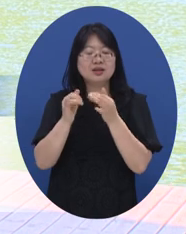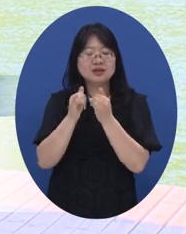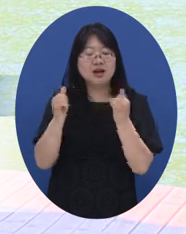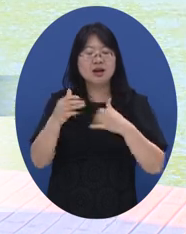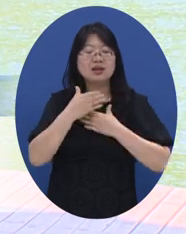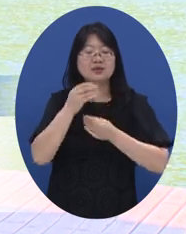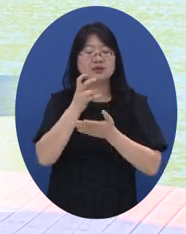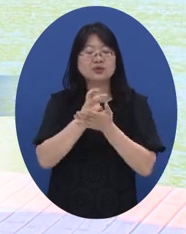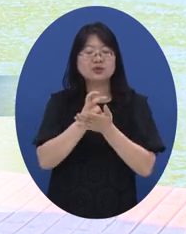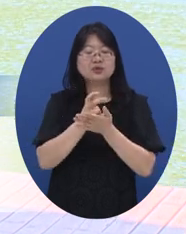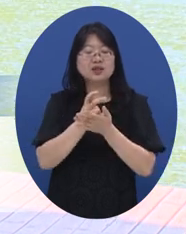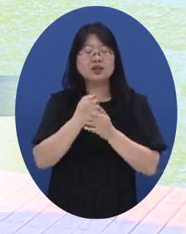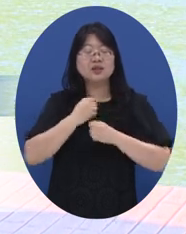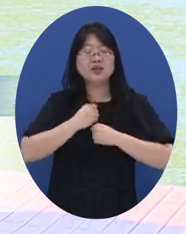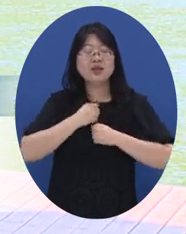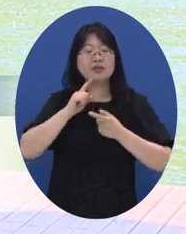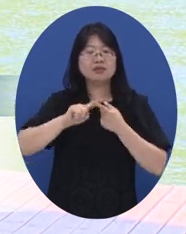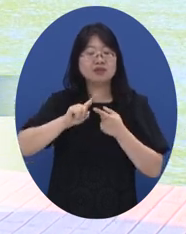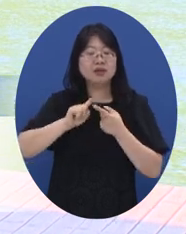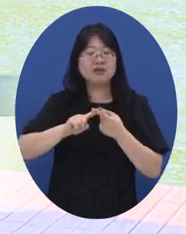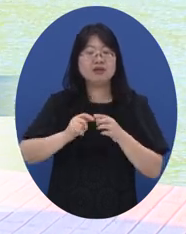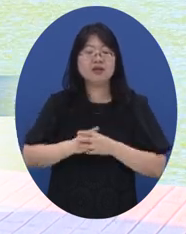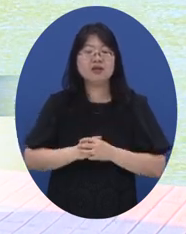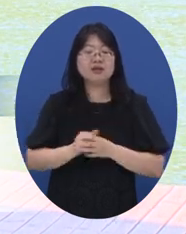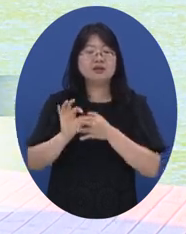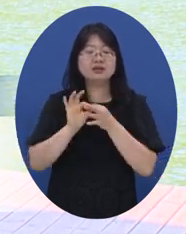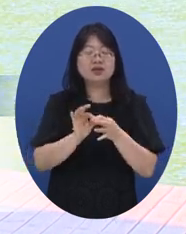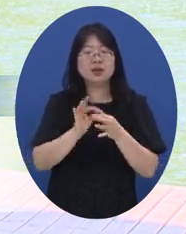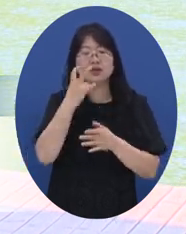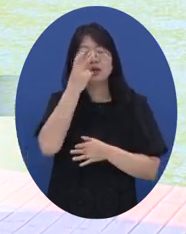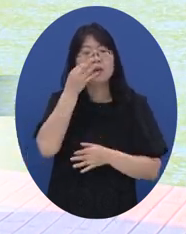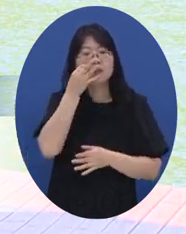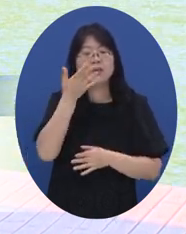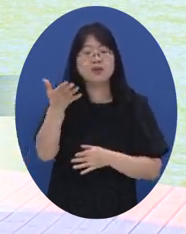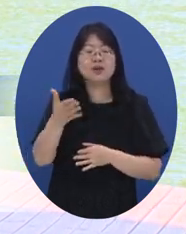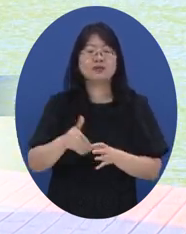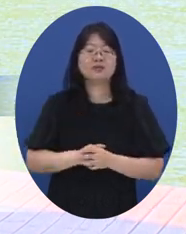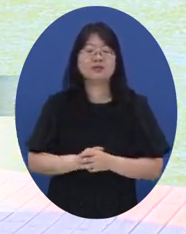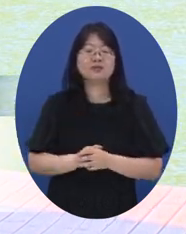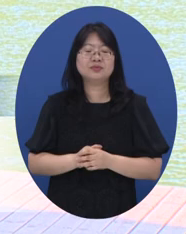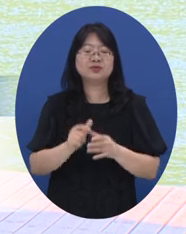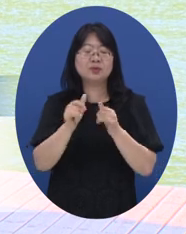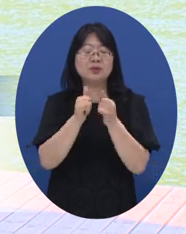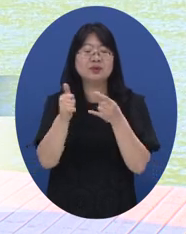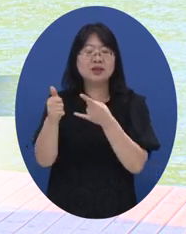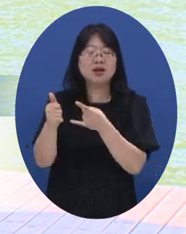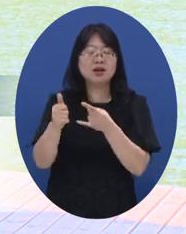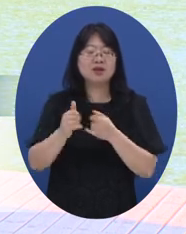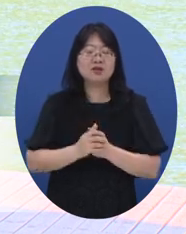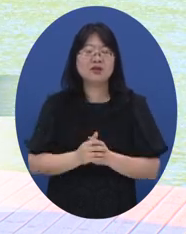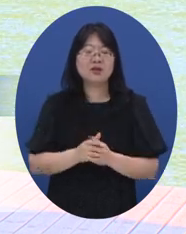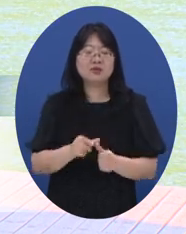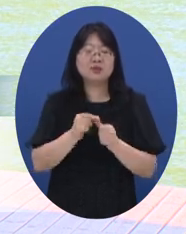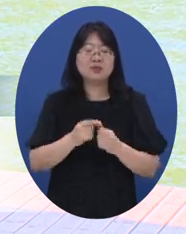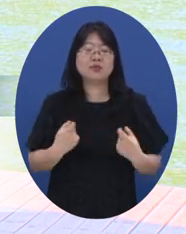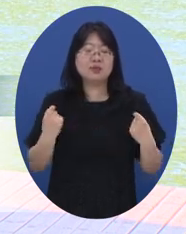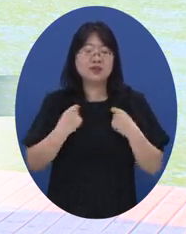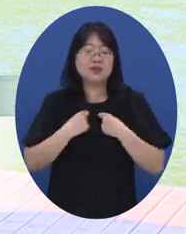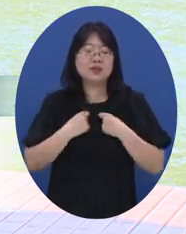관련 종사자들이 안전수칙 규정을 지키는지에 대해서 지속적으로 점검해 나가도록 하겠습니다.